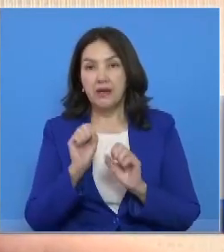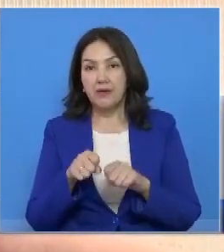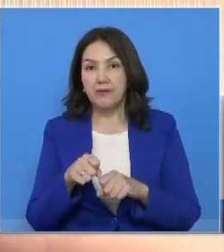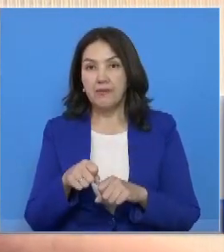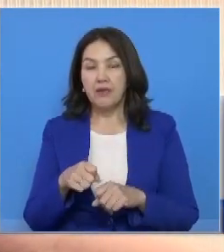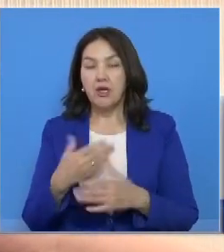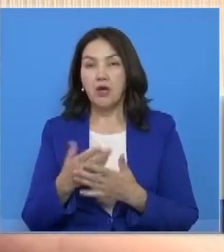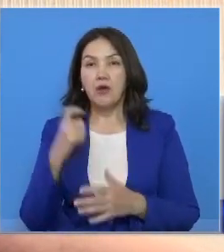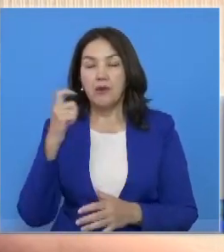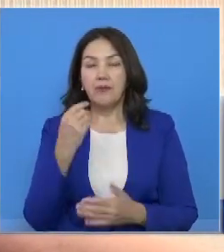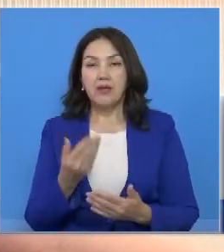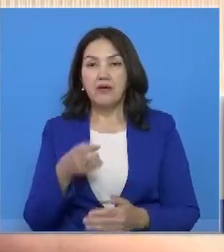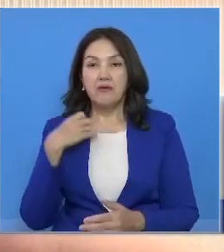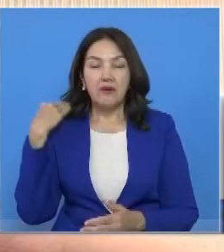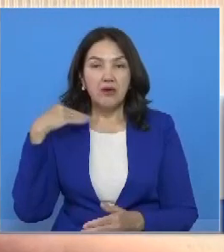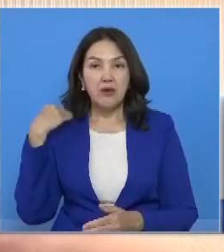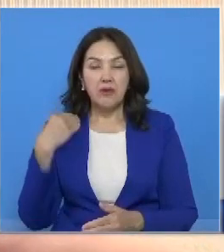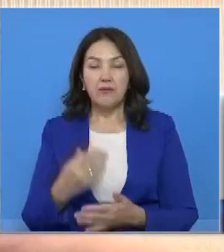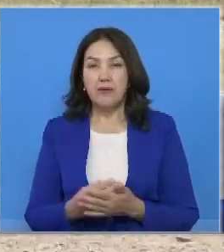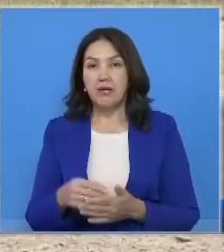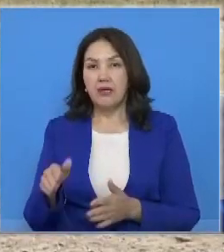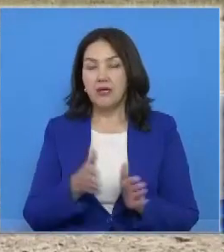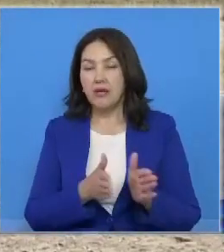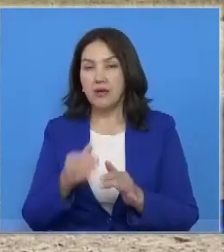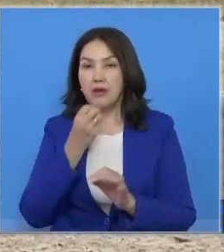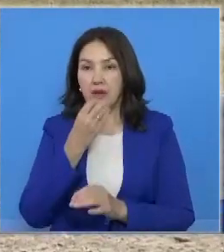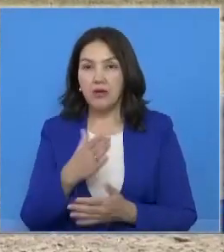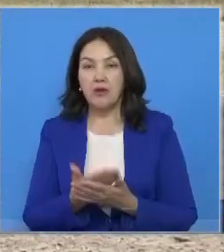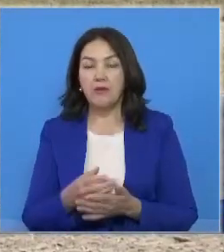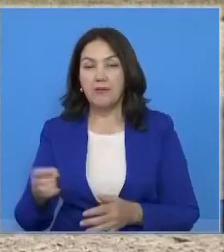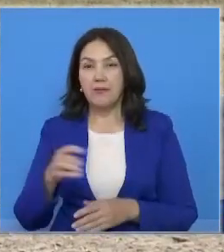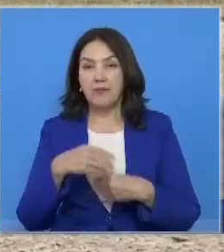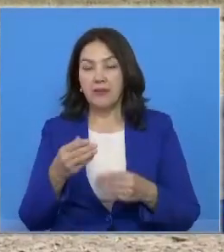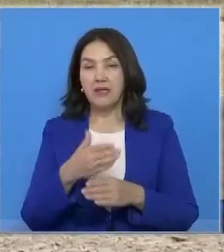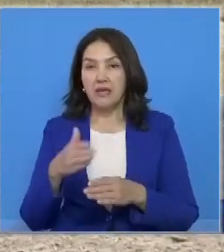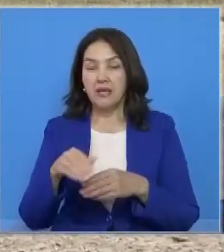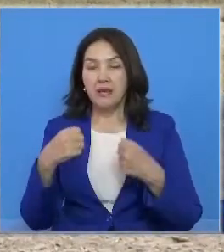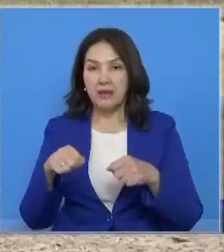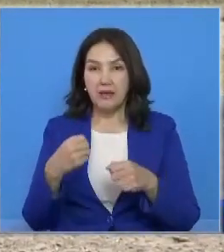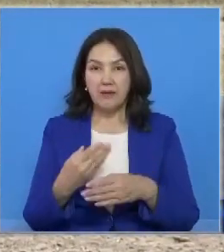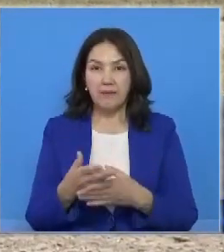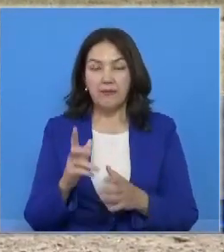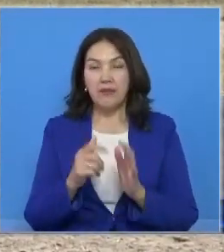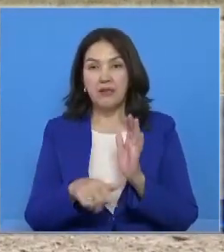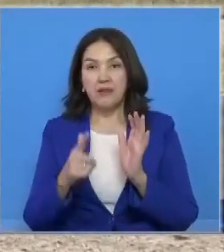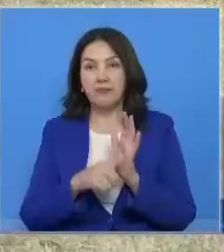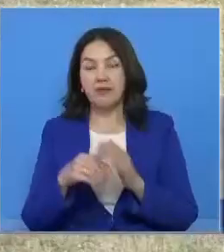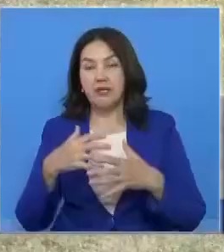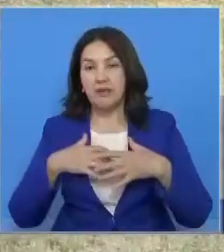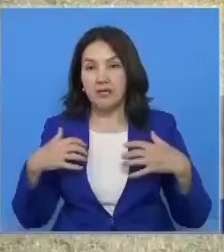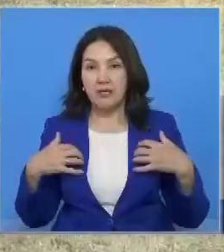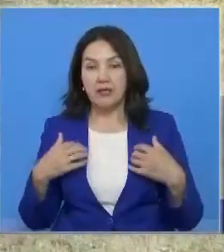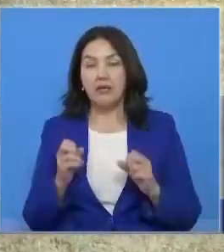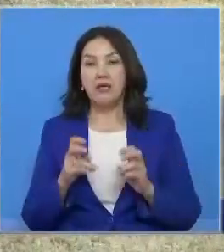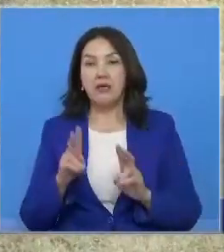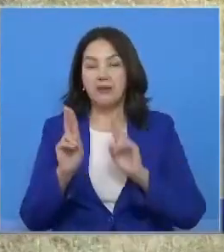отправлять продукцию и в Храмтау, и в Актобе. Дороги хорошие. В районе также выдают товарные кредиты. Населению было роздано 377 голов скота.